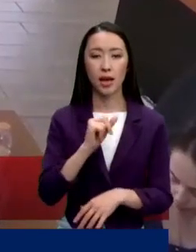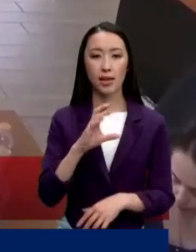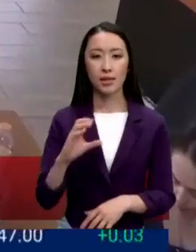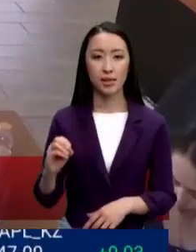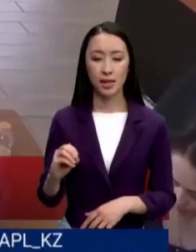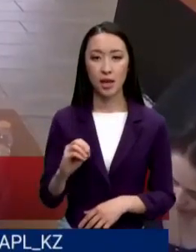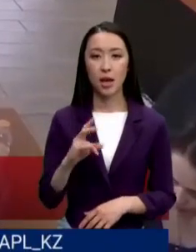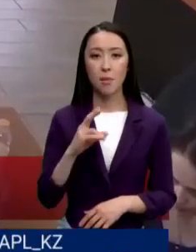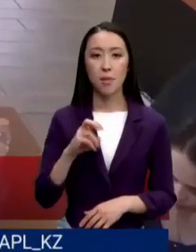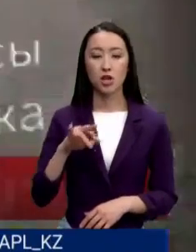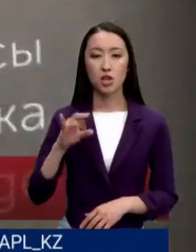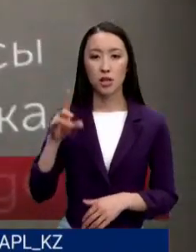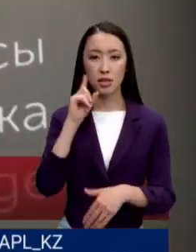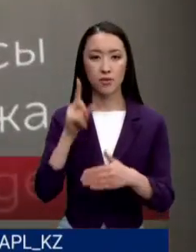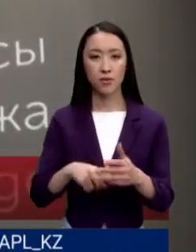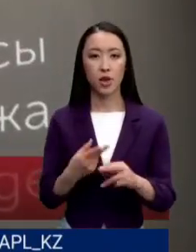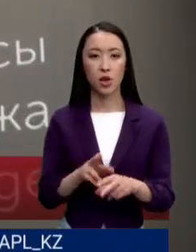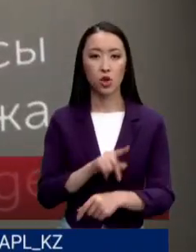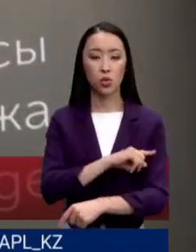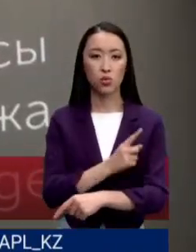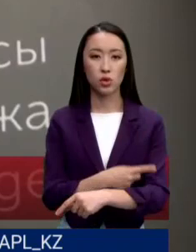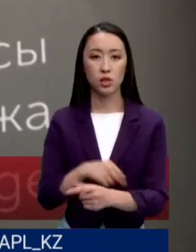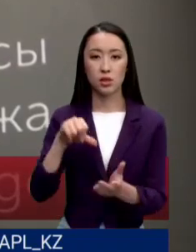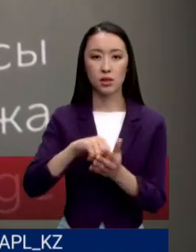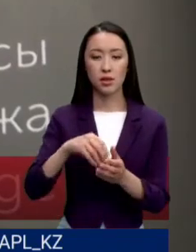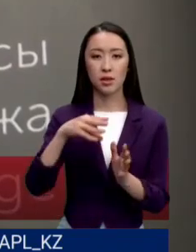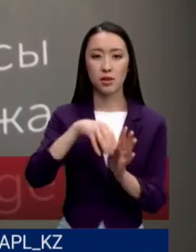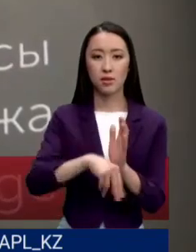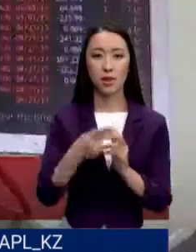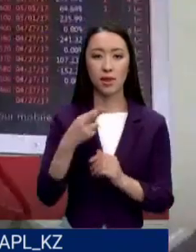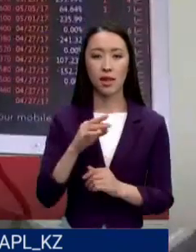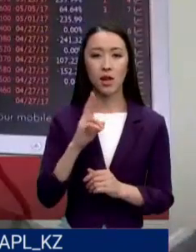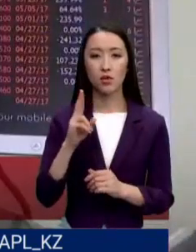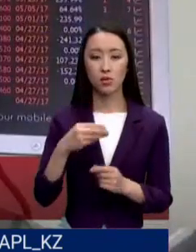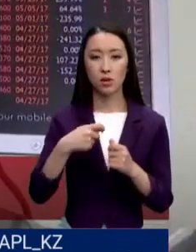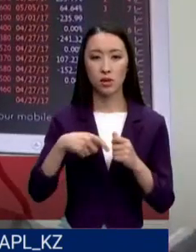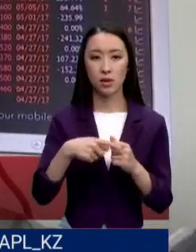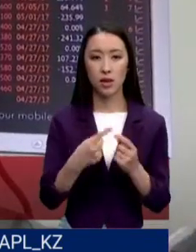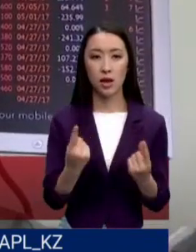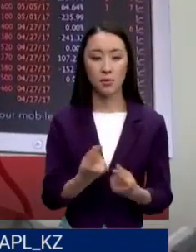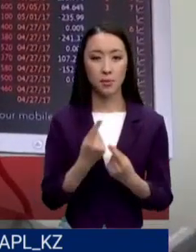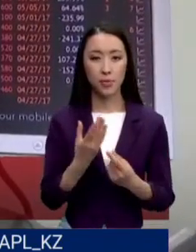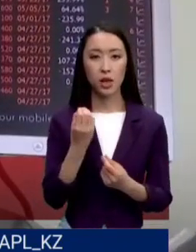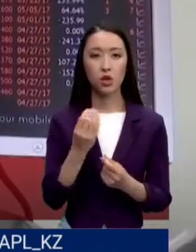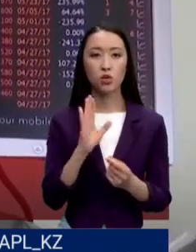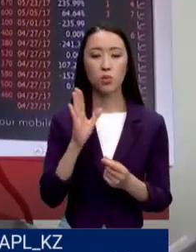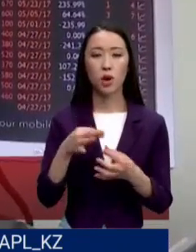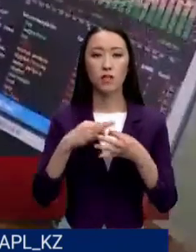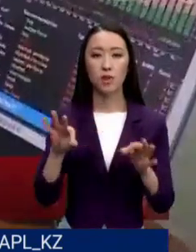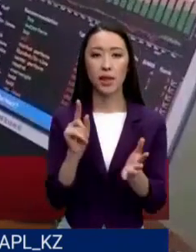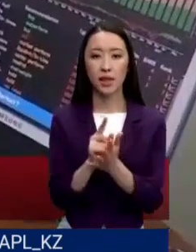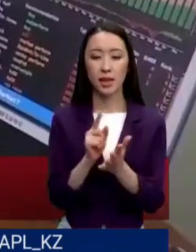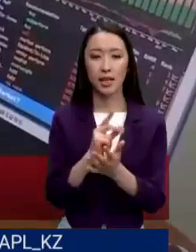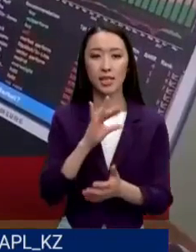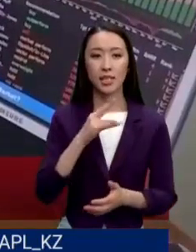МФЦА. Мажилисмены верят, что это усилит привлекательность фондового рынка для розничных инвесторов. Также предлагается освободить от налога